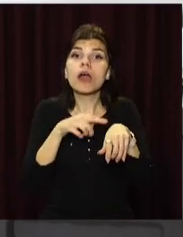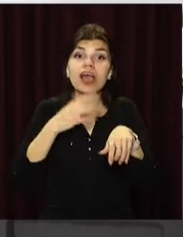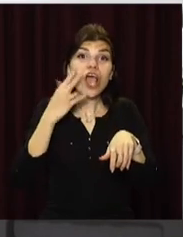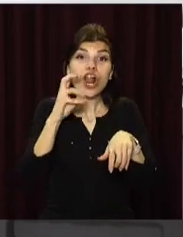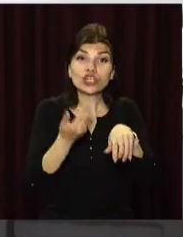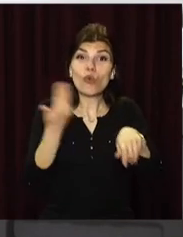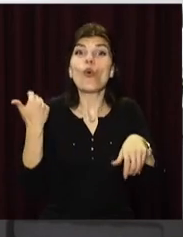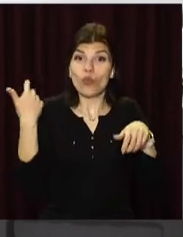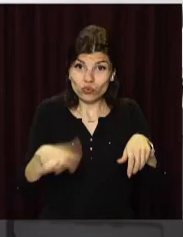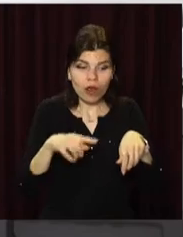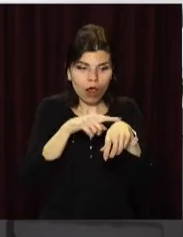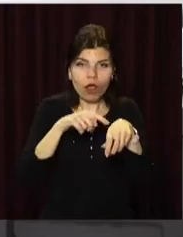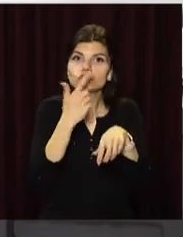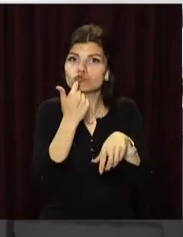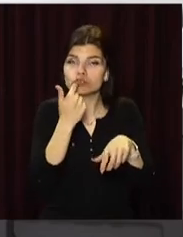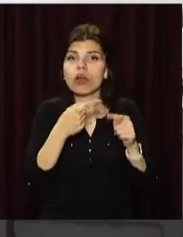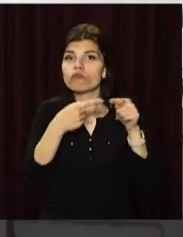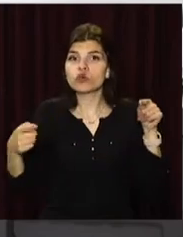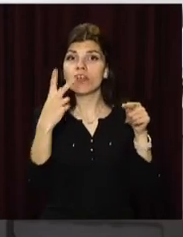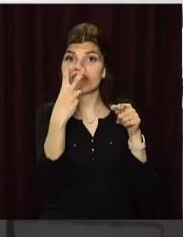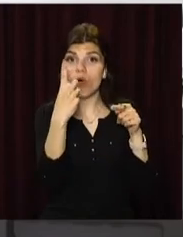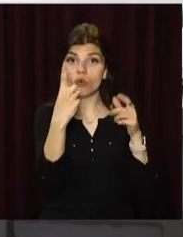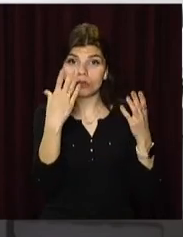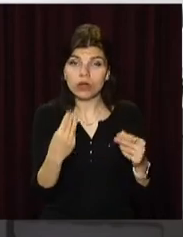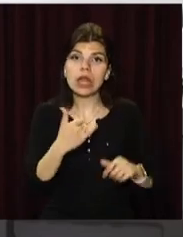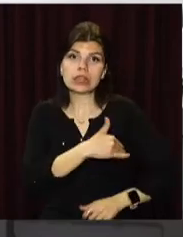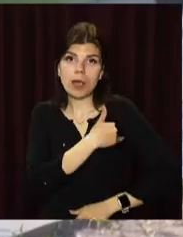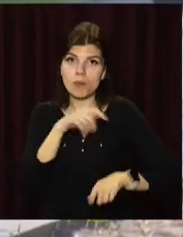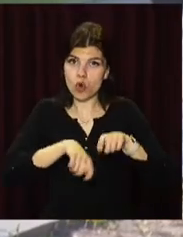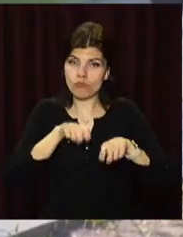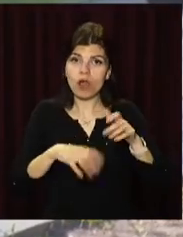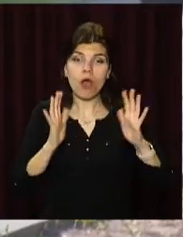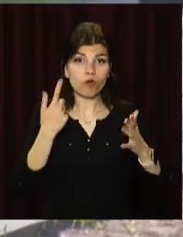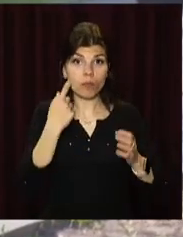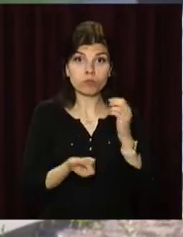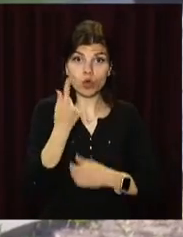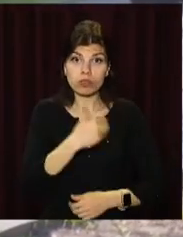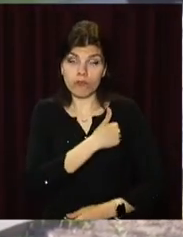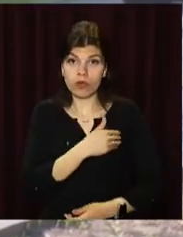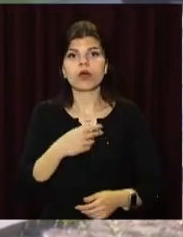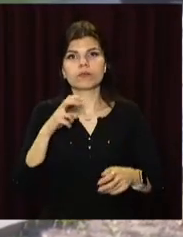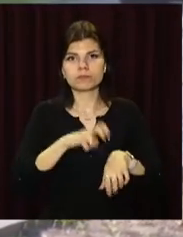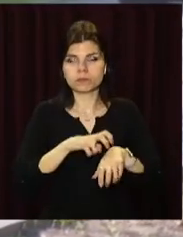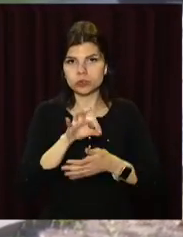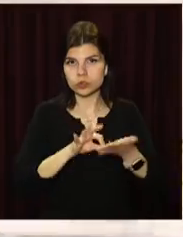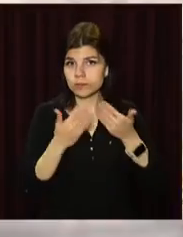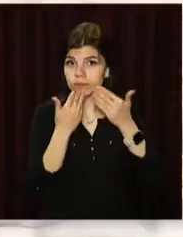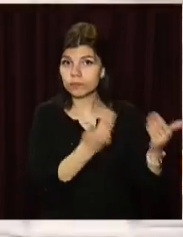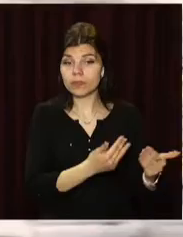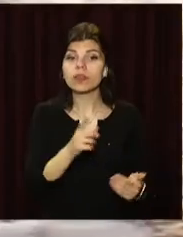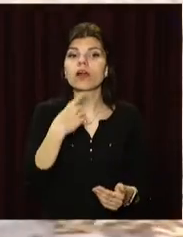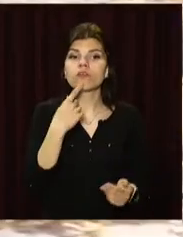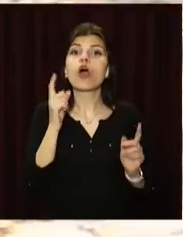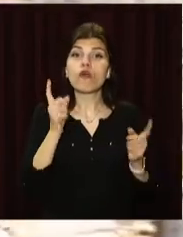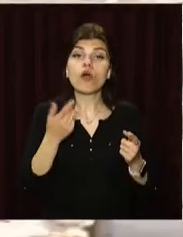удалили клеща, і в течение 21 дня мірять температуру. Вибираючись на природу, треба потурбуватися про